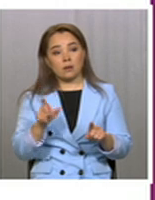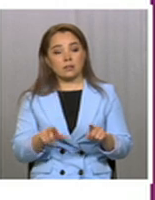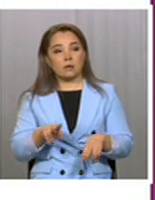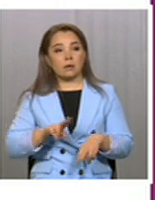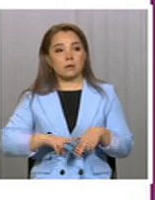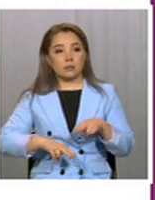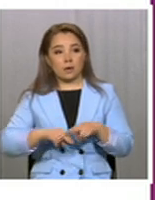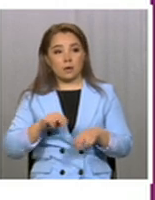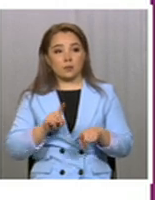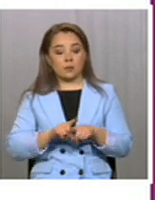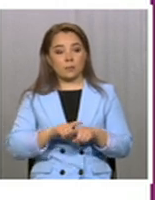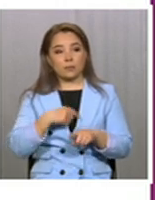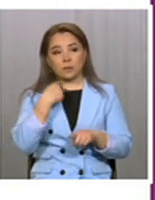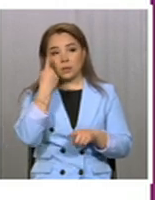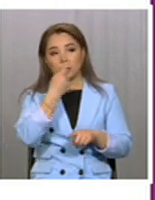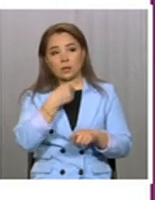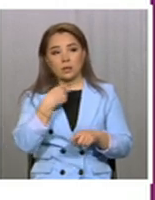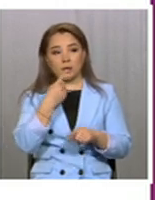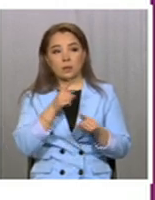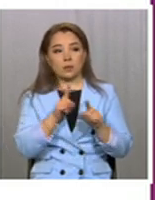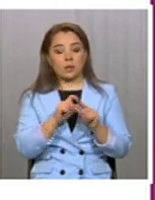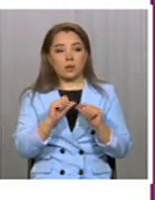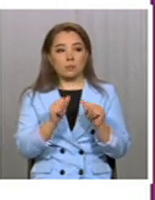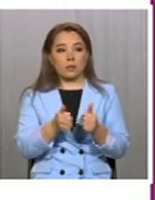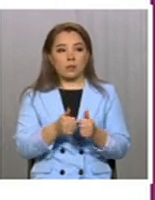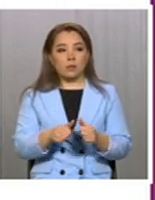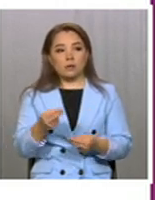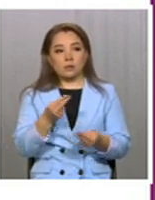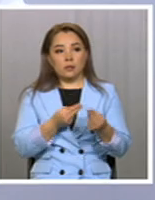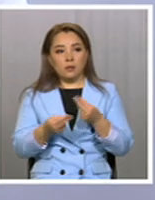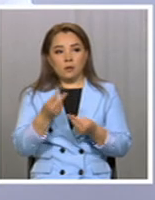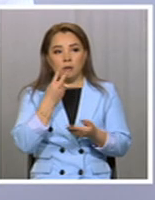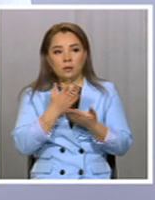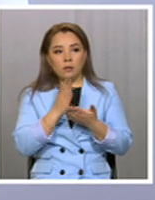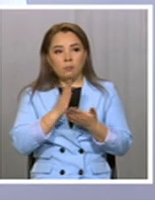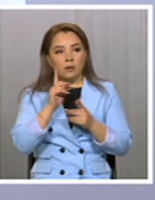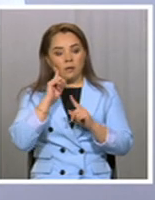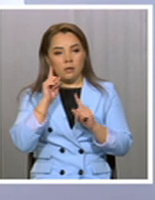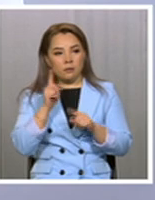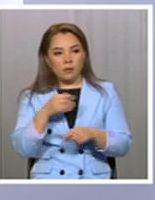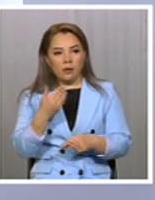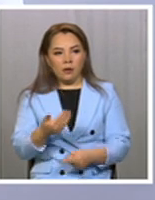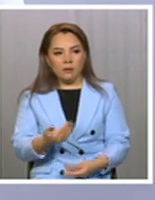күйін бет әлпетінде бейнелей білуінде.